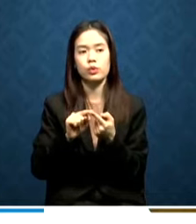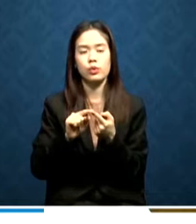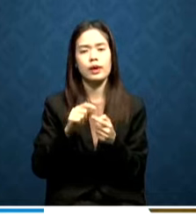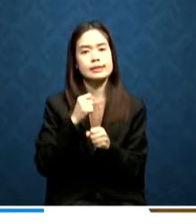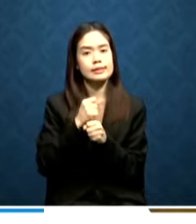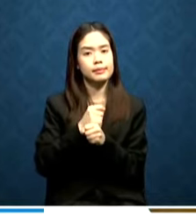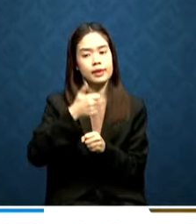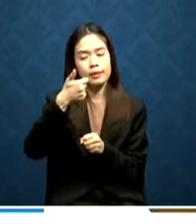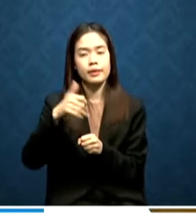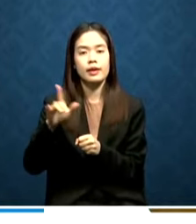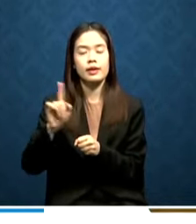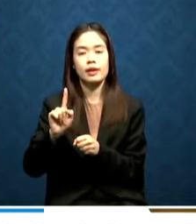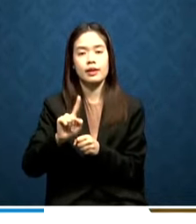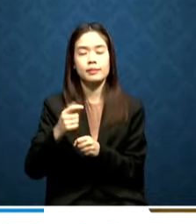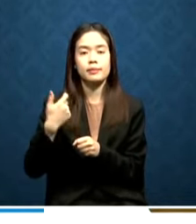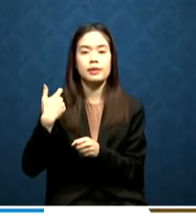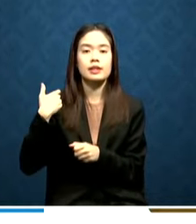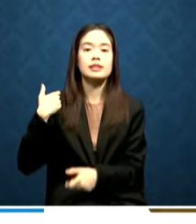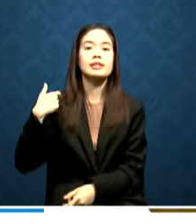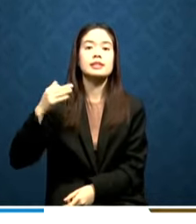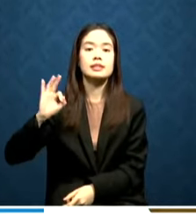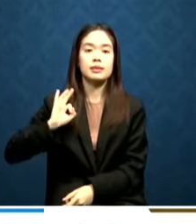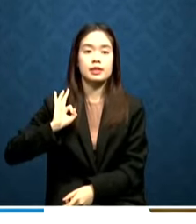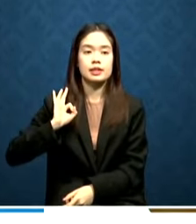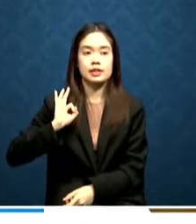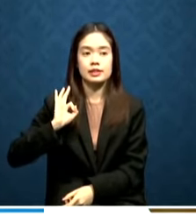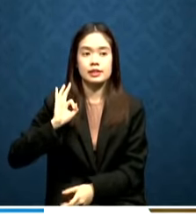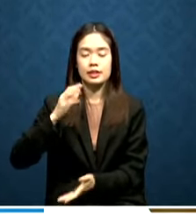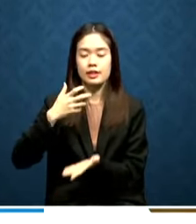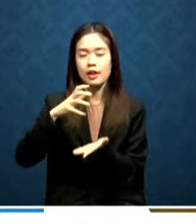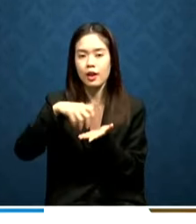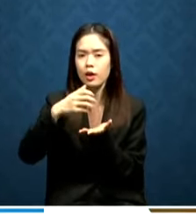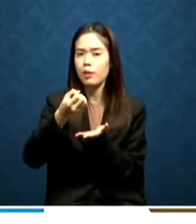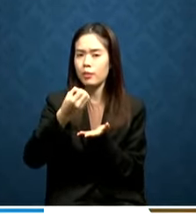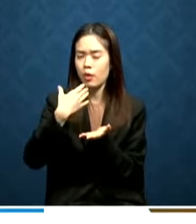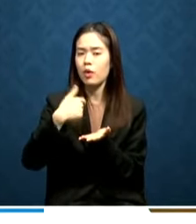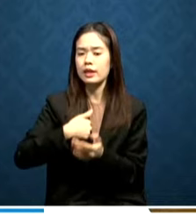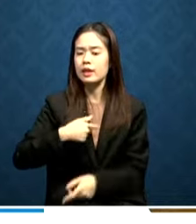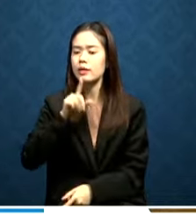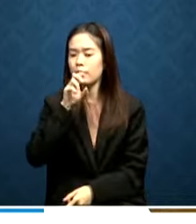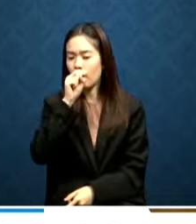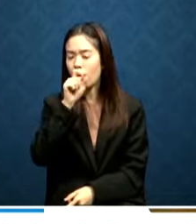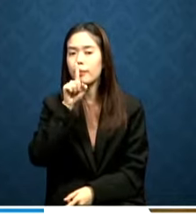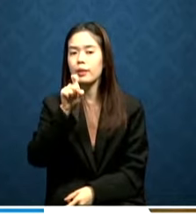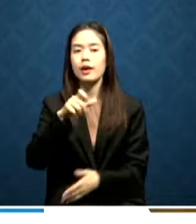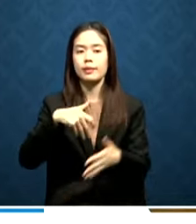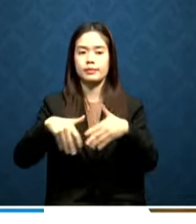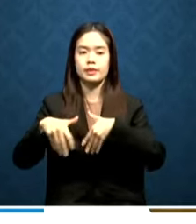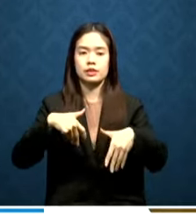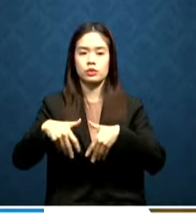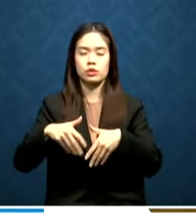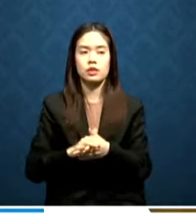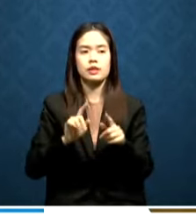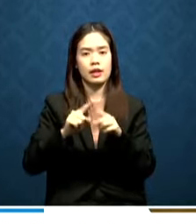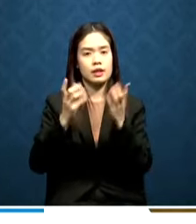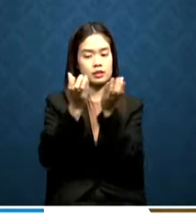ได้เนี่ยอย่างที่ท่านสมาชิกหลายท่านได้พูดแล้วว่าต้องเกี่ยวข้องประชาชนผมออกไปถามประชาชนถ้าเป็นเรื่องอื่นๆโอเคแต่เรื่องรัฐธ